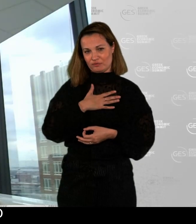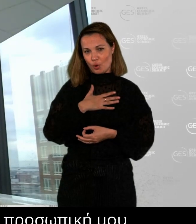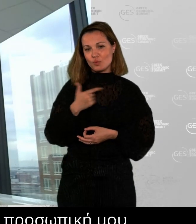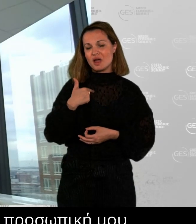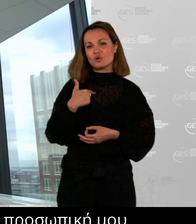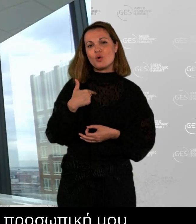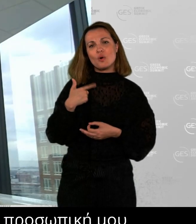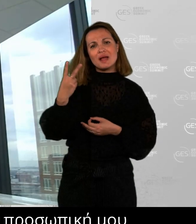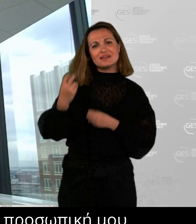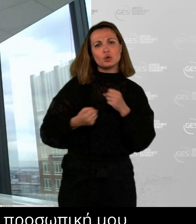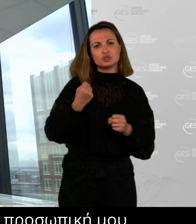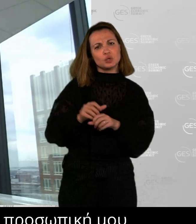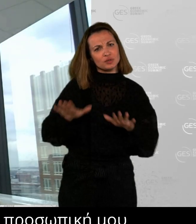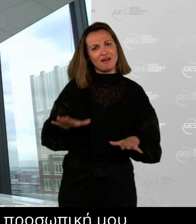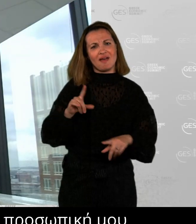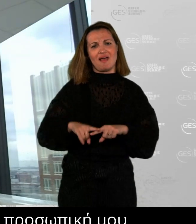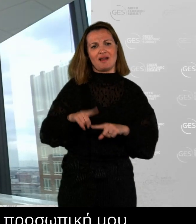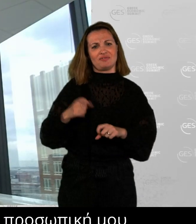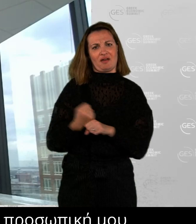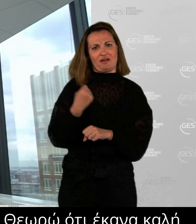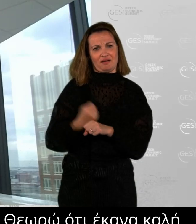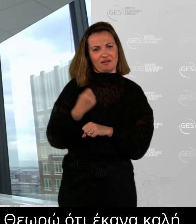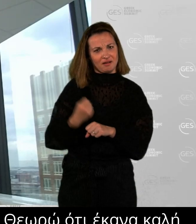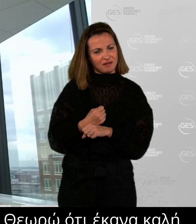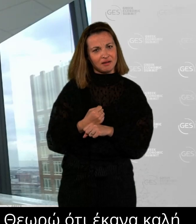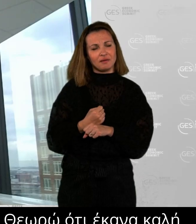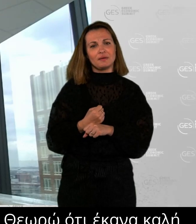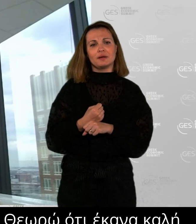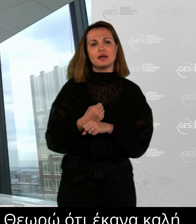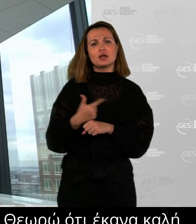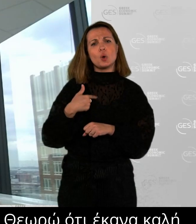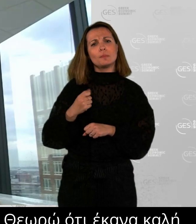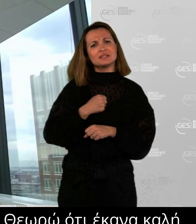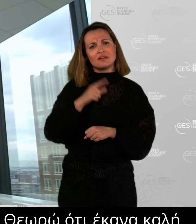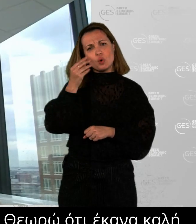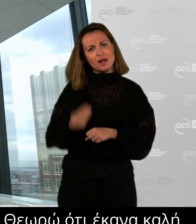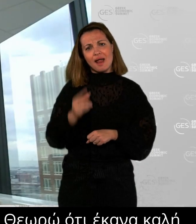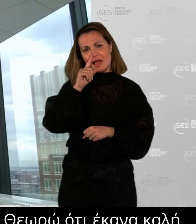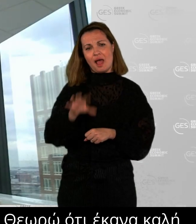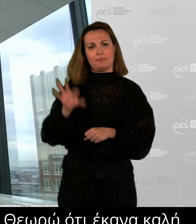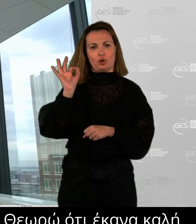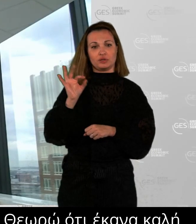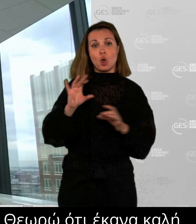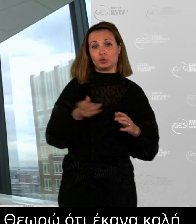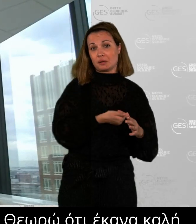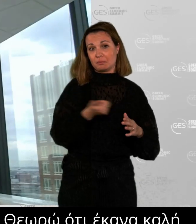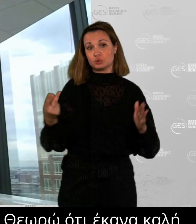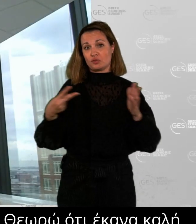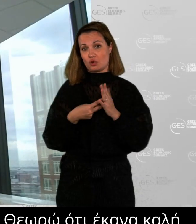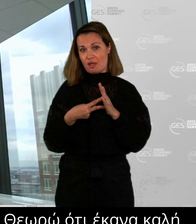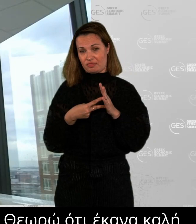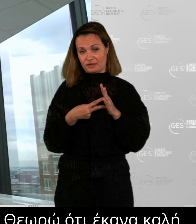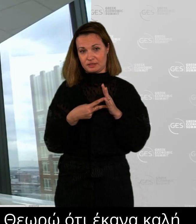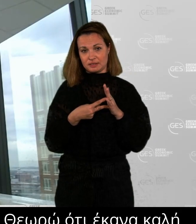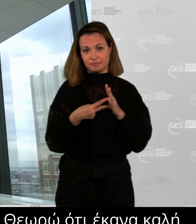ότι έκανα καλή επιλογή. Γιατί δεν στο κρύβω, όταν γύρισα το 2000 και πήγαινα σε κάποιο συνέδριο,